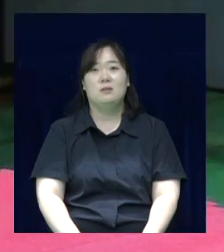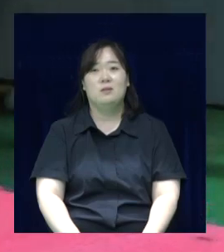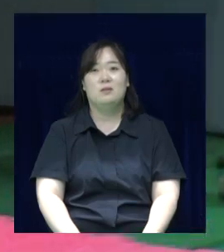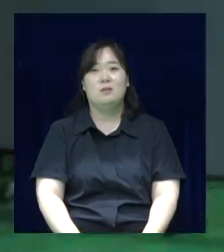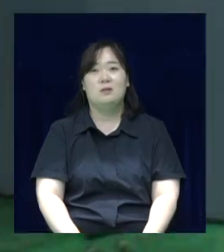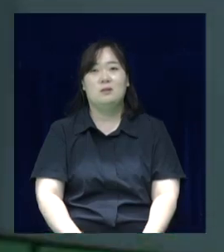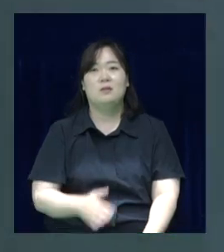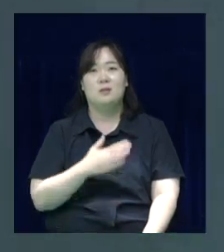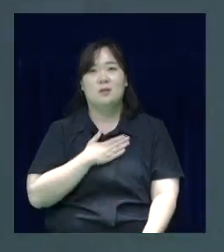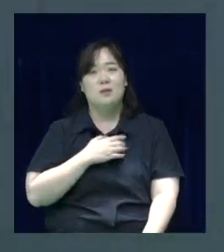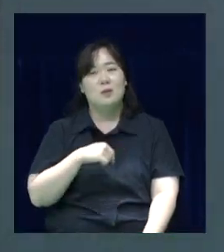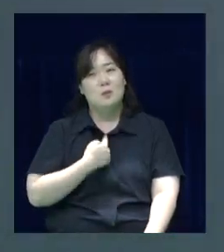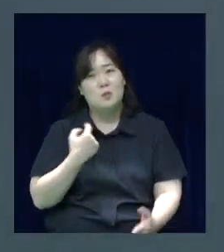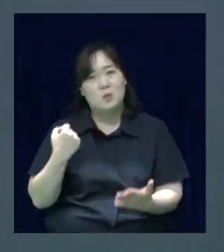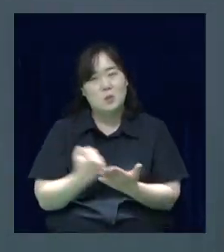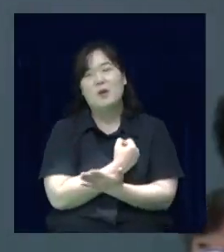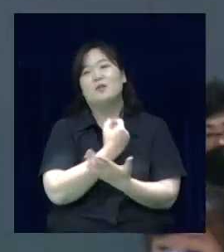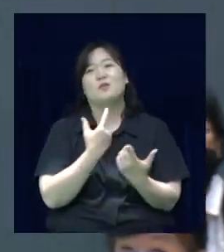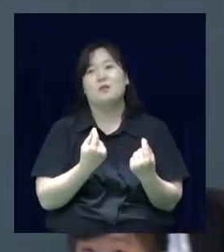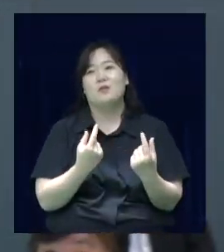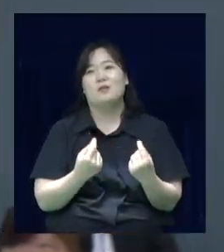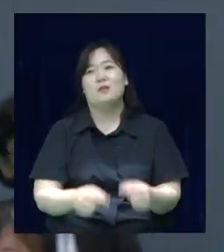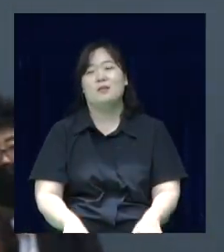아쉬움을 나타냈었는데